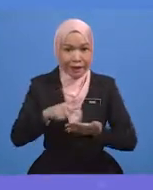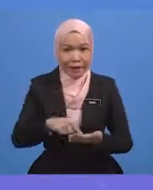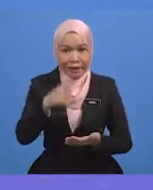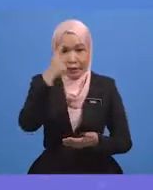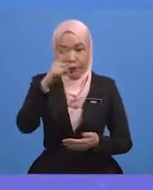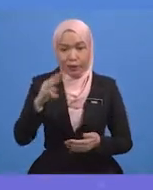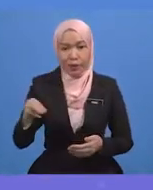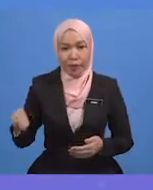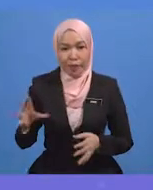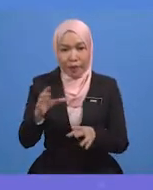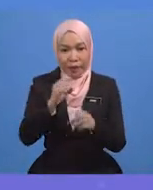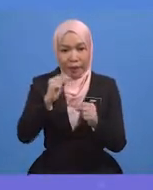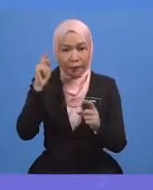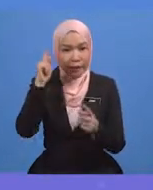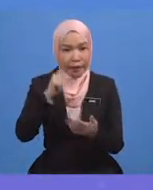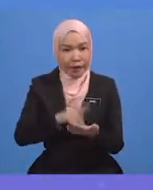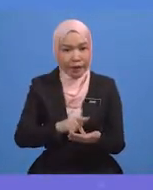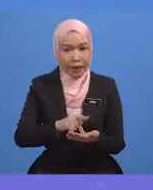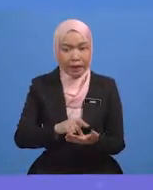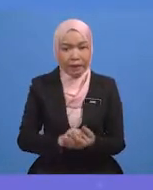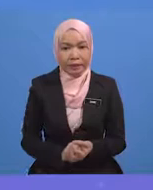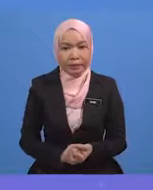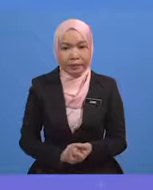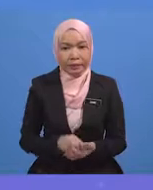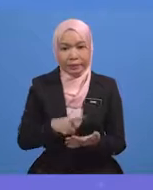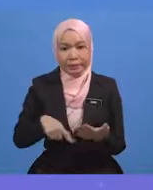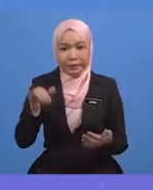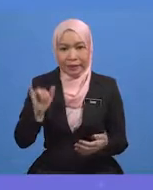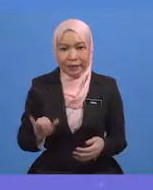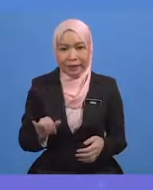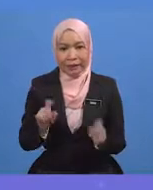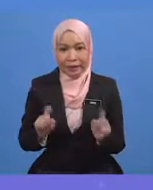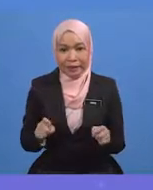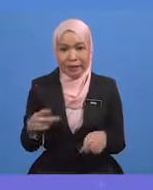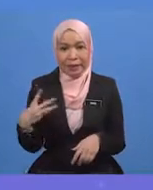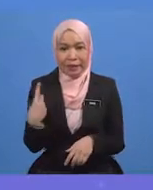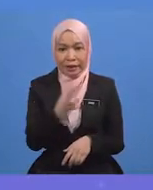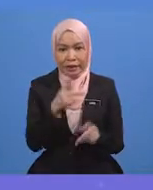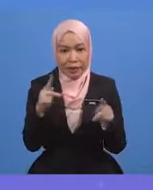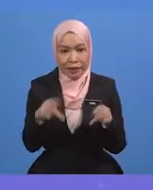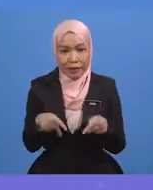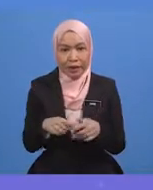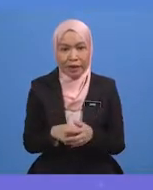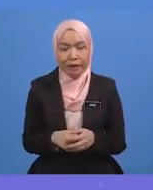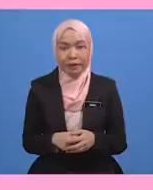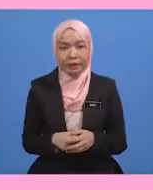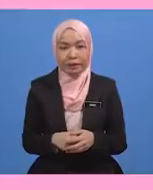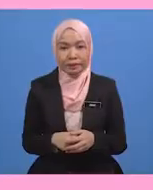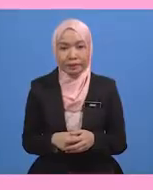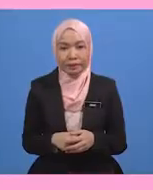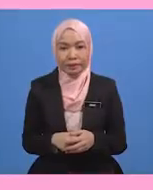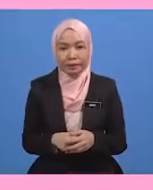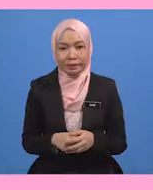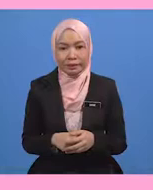murid-murid dapat mengenal pasti apa yang perlu kita kuasai dalam tajuk yang sangat best ni.